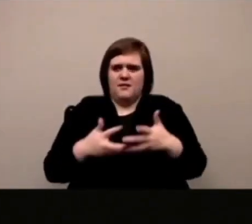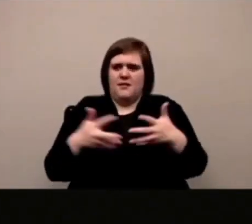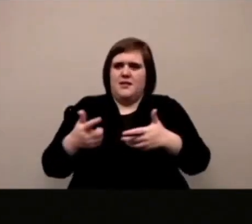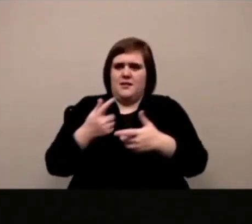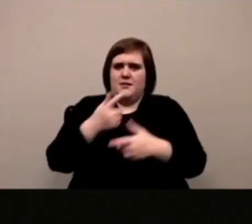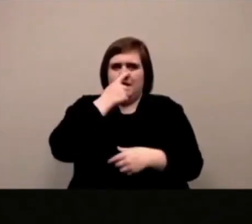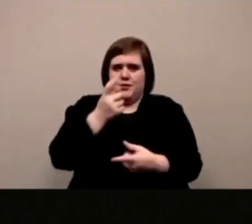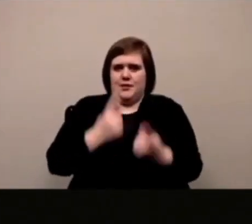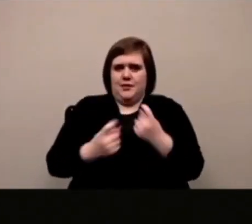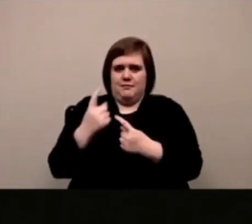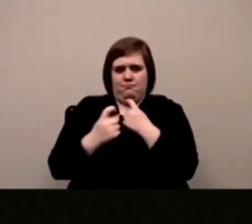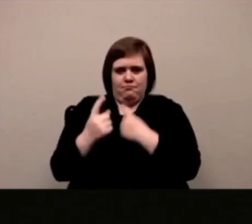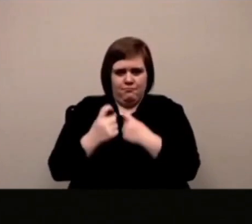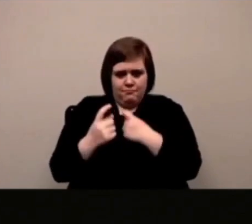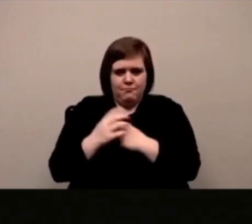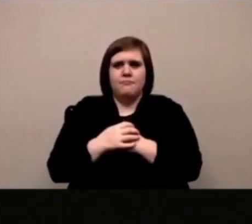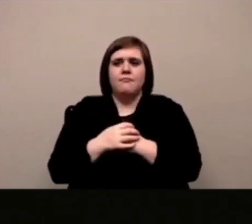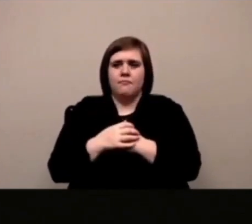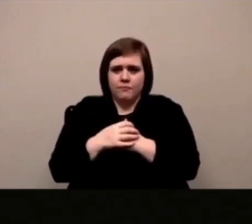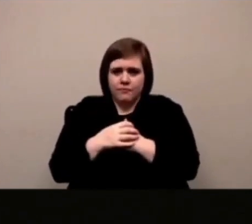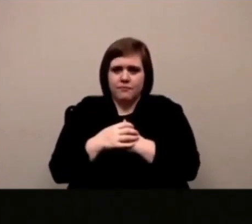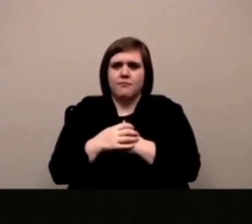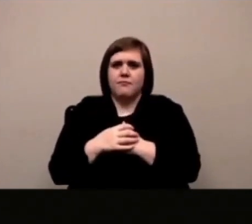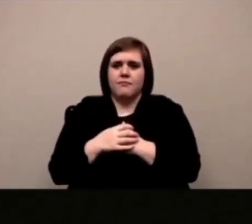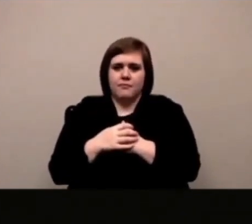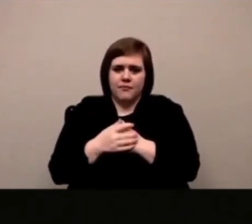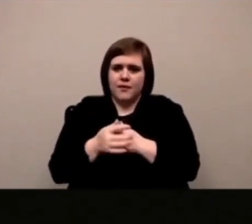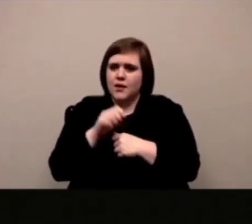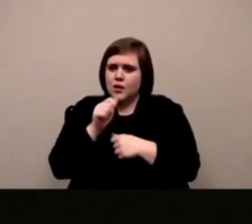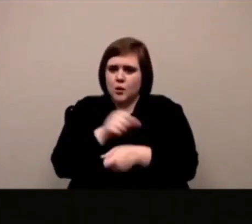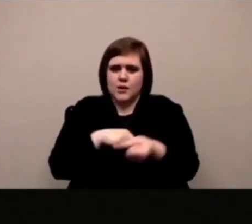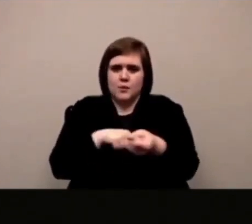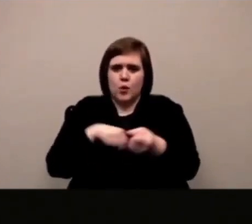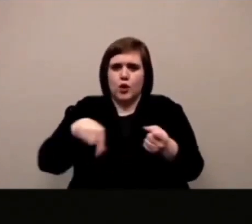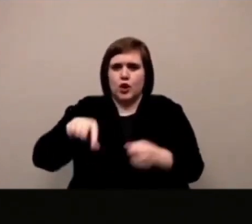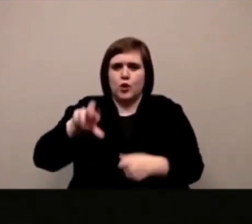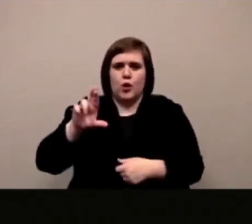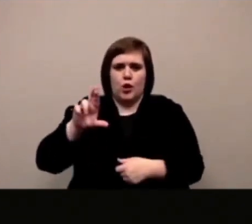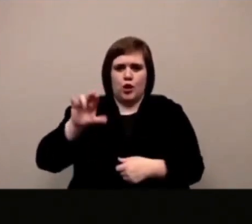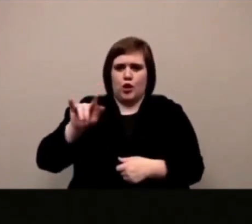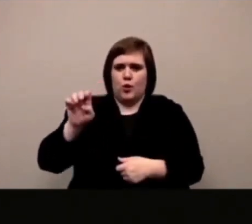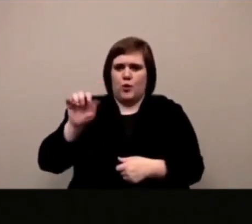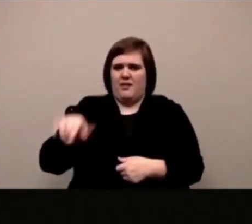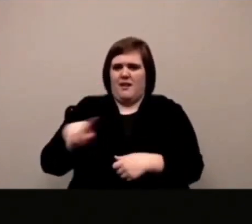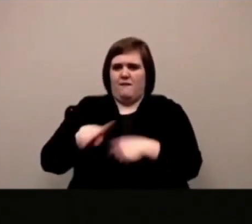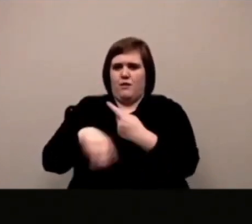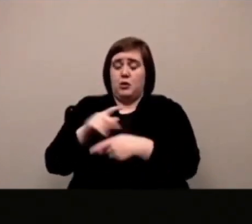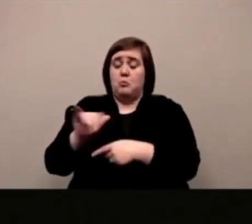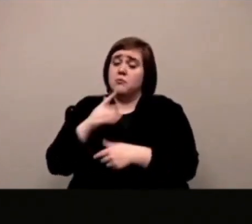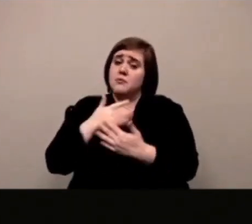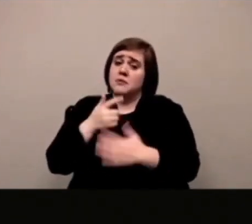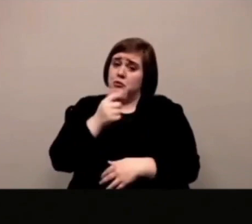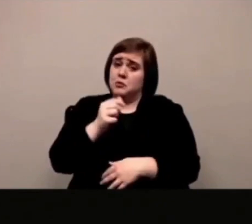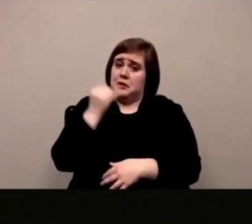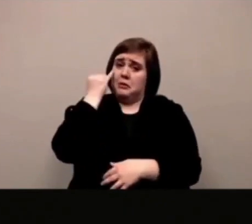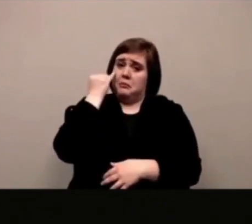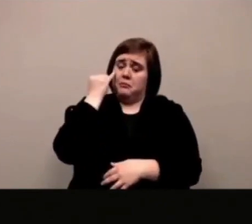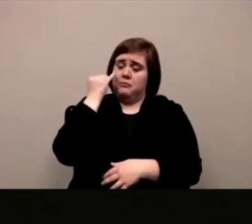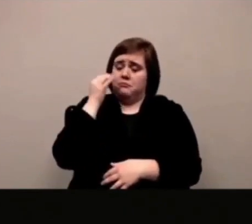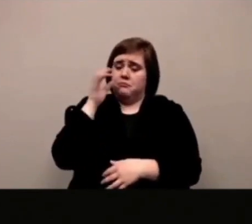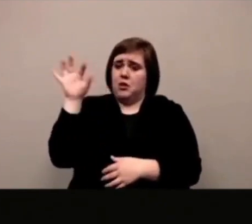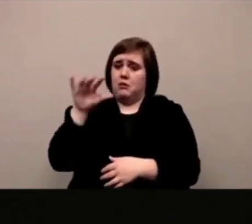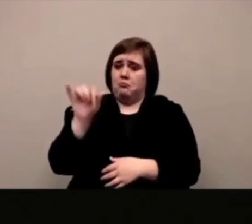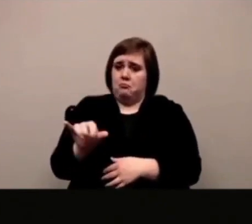そうですねチャットに他に何か質問があるとか確認しますいろんなアイディアも出てきますね出てきています